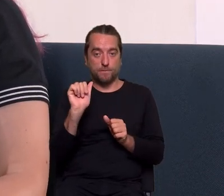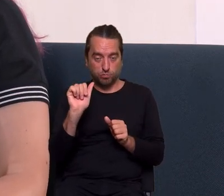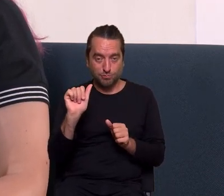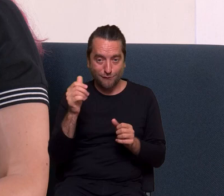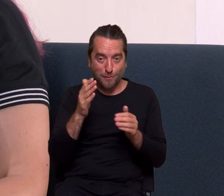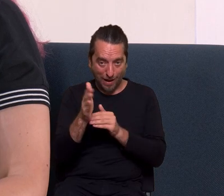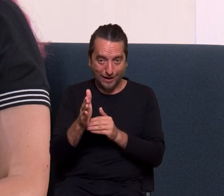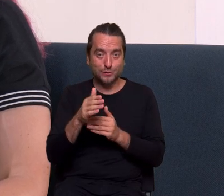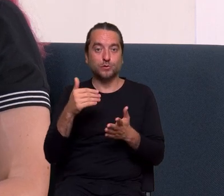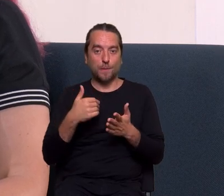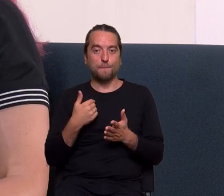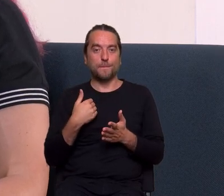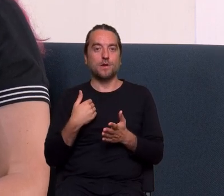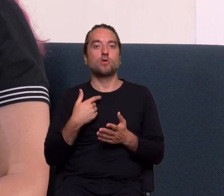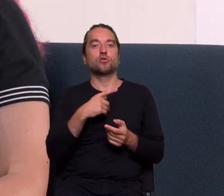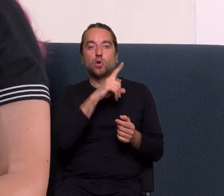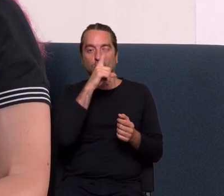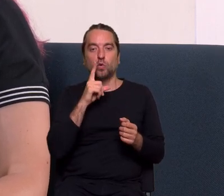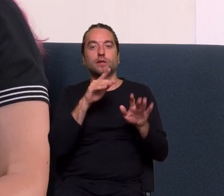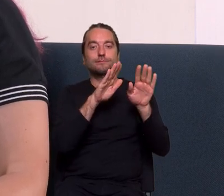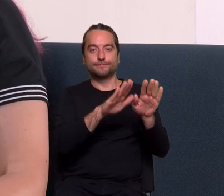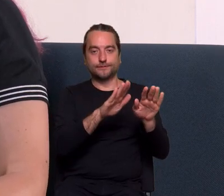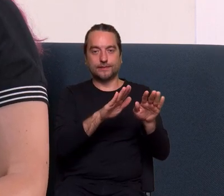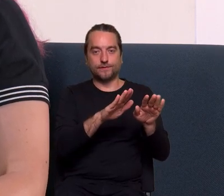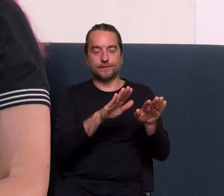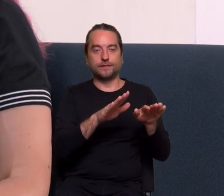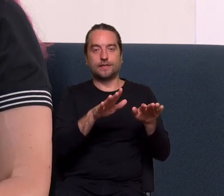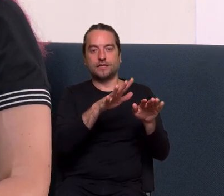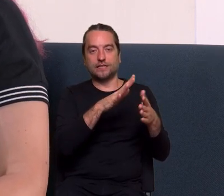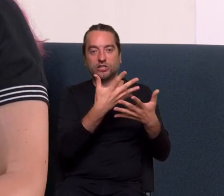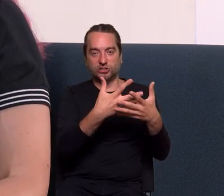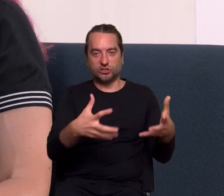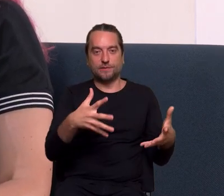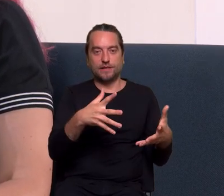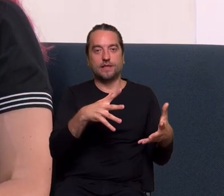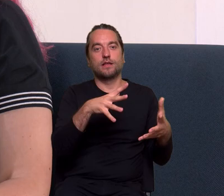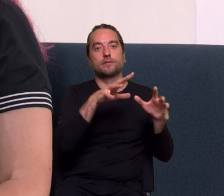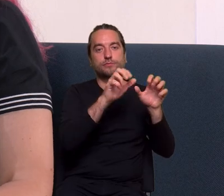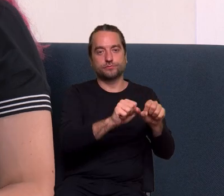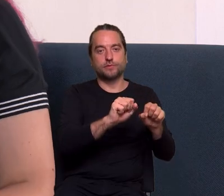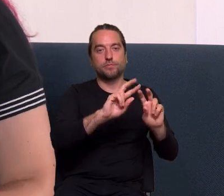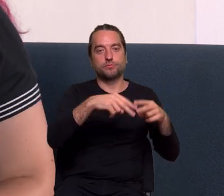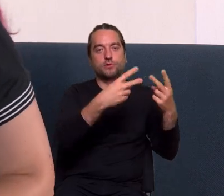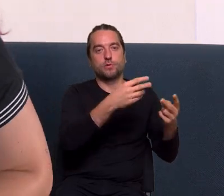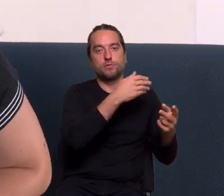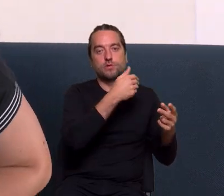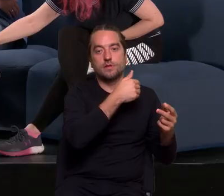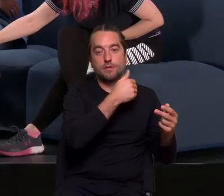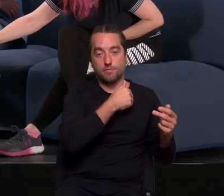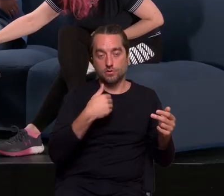majątkach opuszczonych i poniemieckich, które początkowo są porzucone, później stają się poniemieckie.